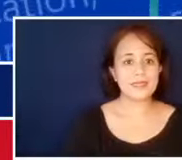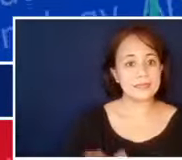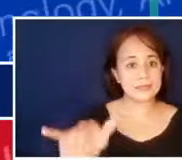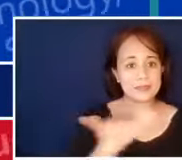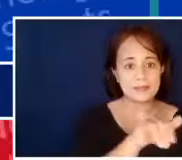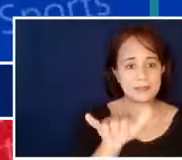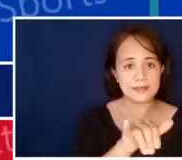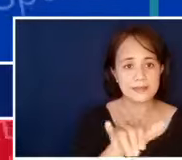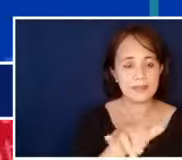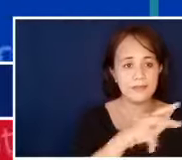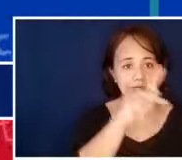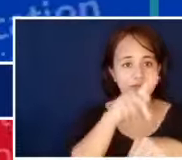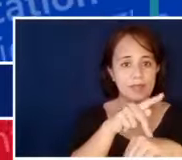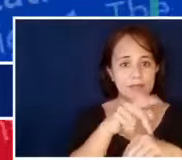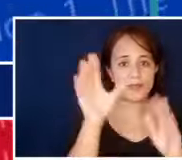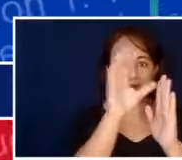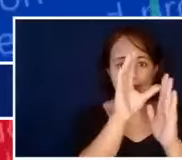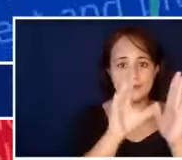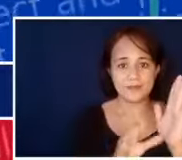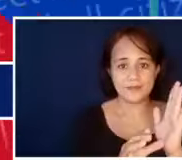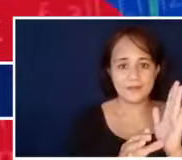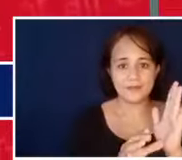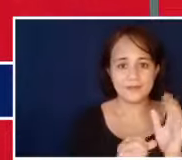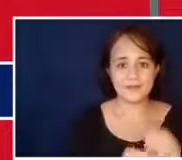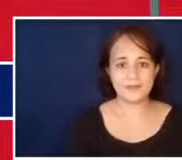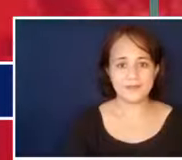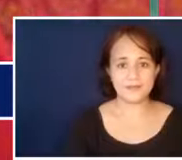Maging sa saligang batas ng Pilipinas.